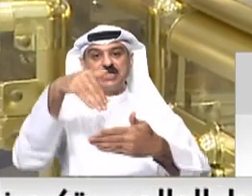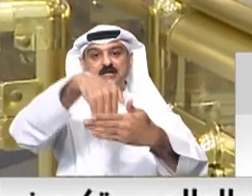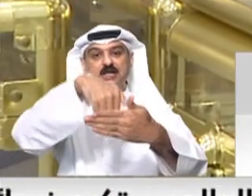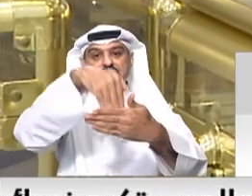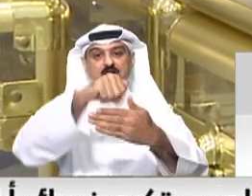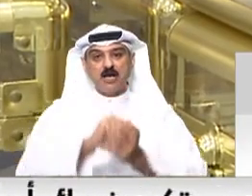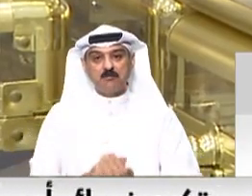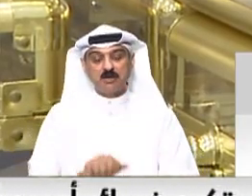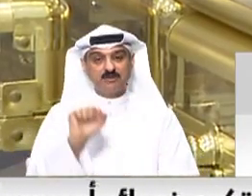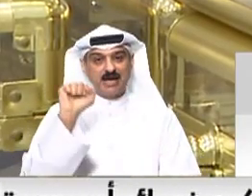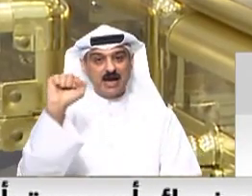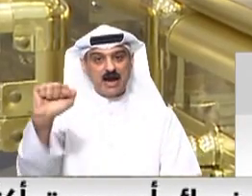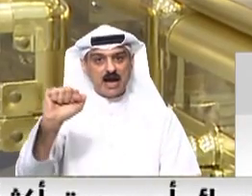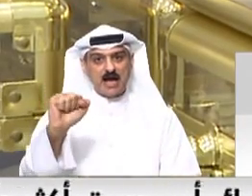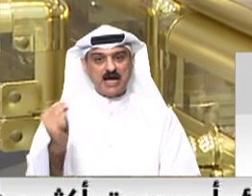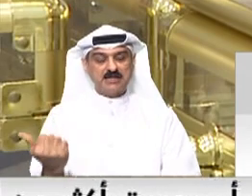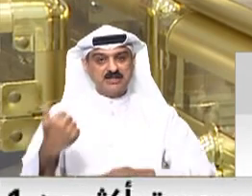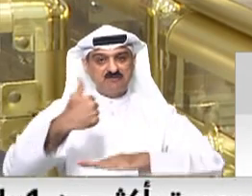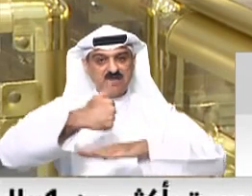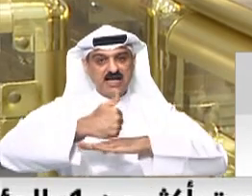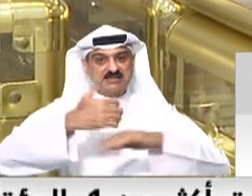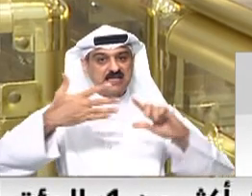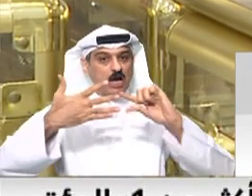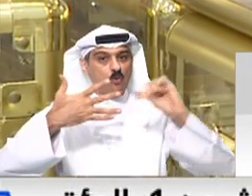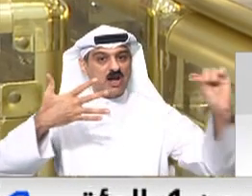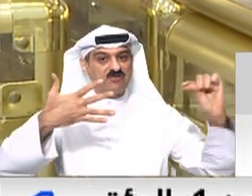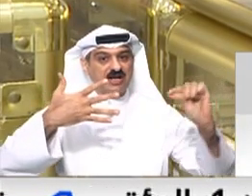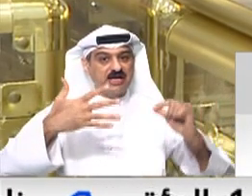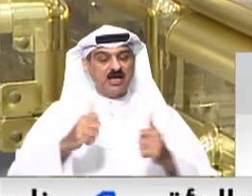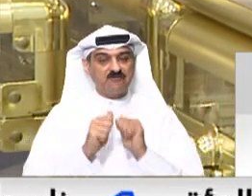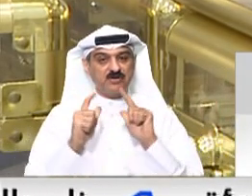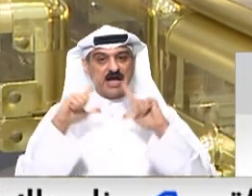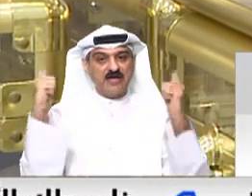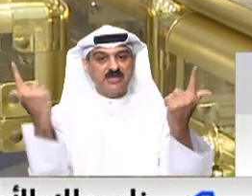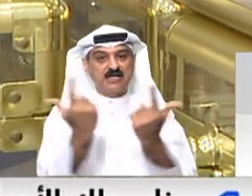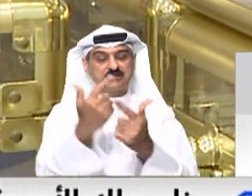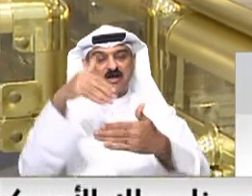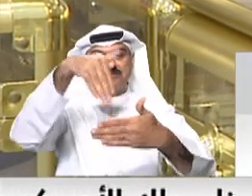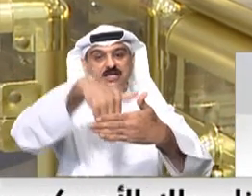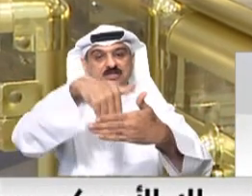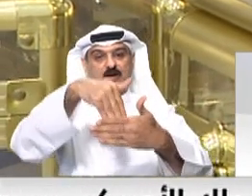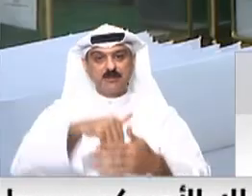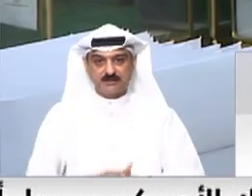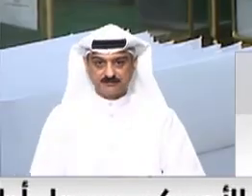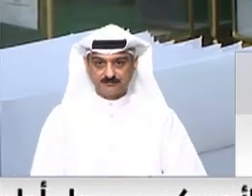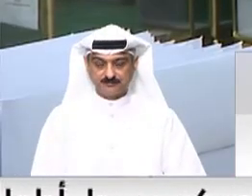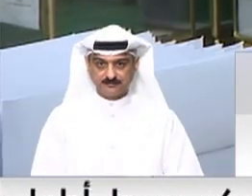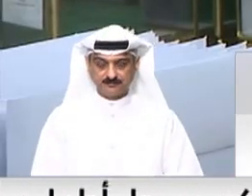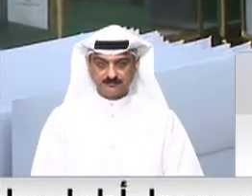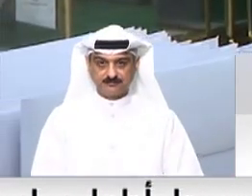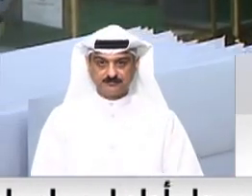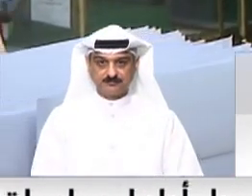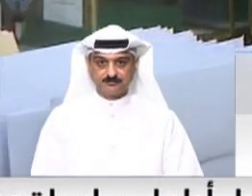ومنها اللجان الأصلية والفرعية التي سيتم الاقتراع فيها.